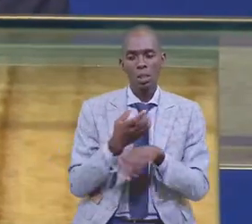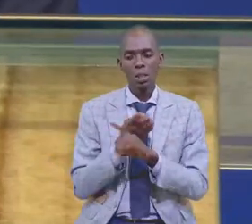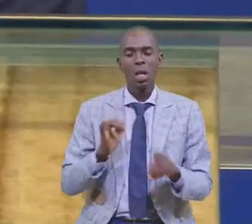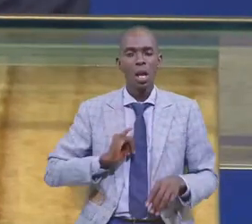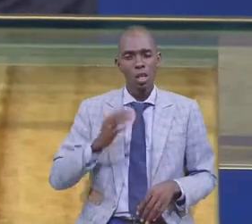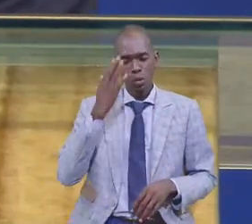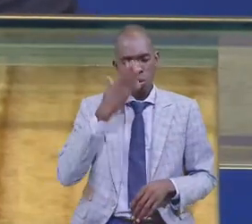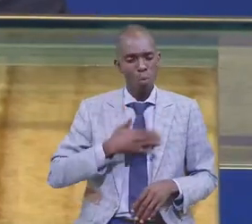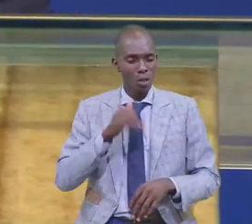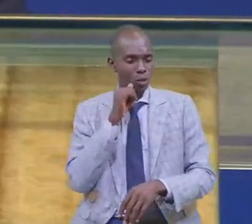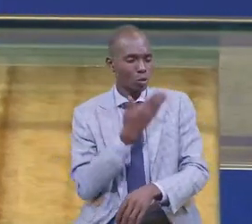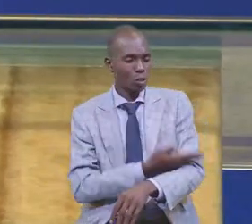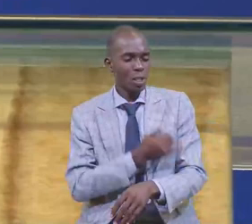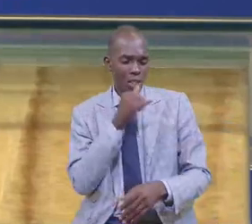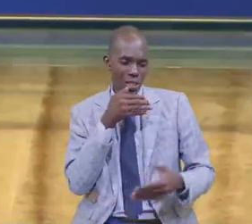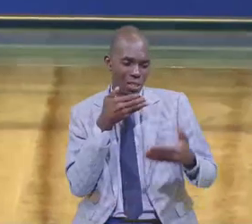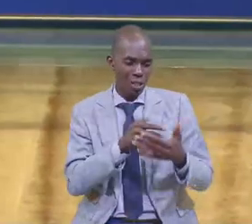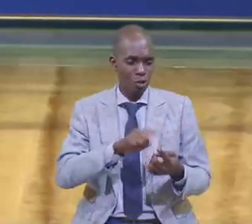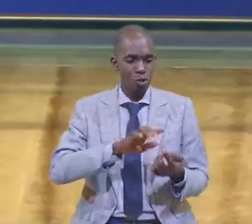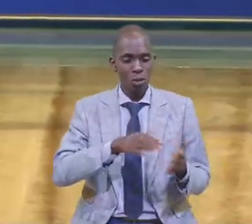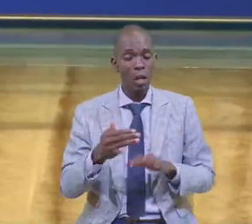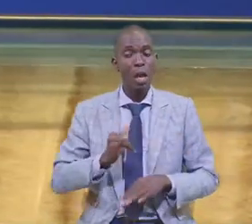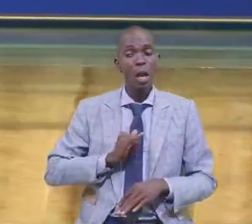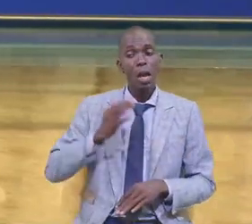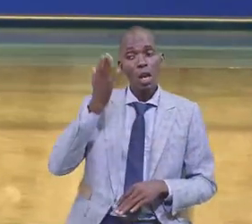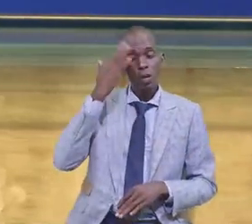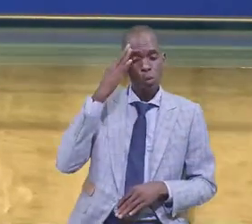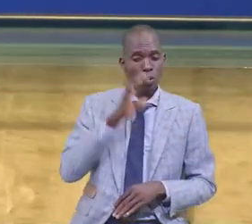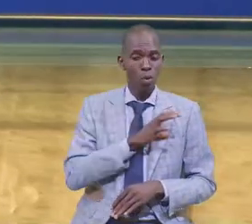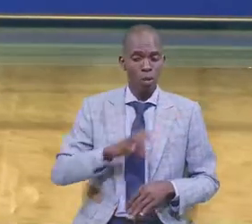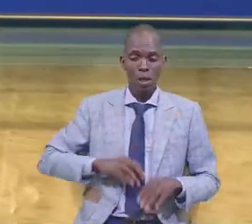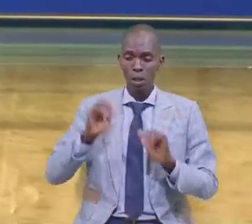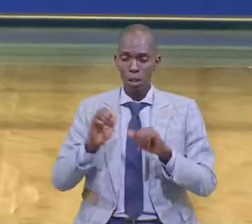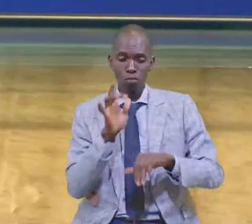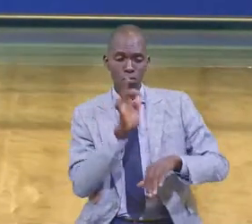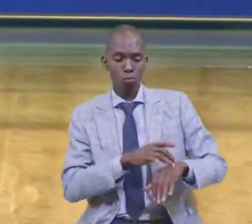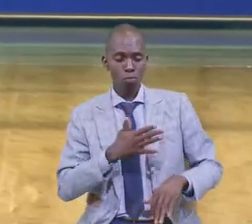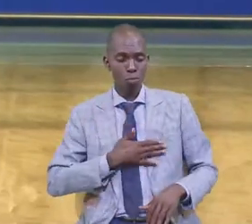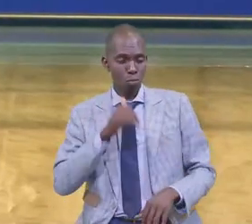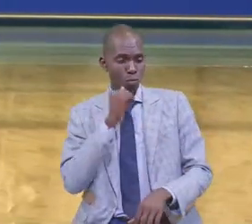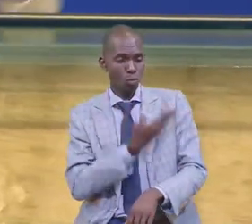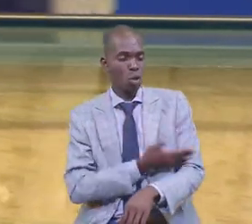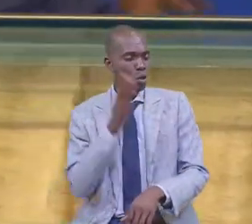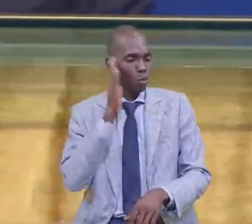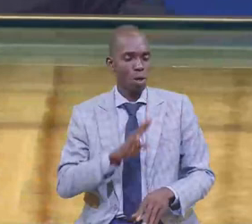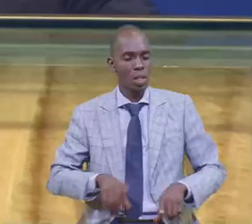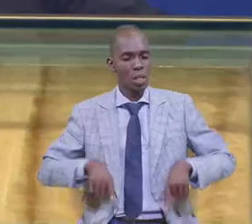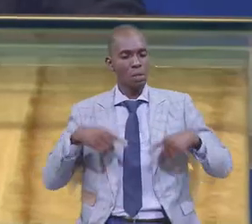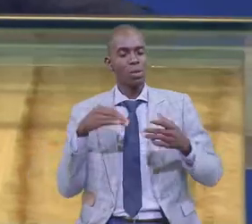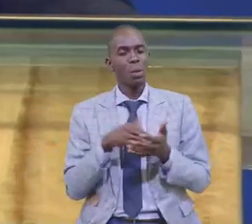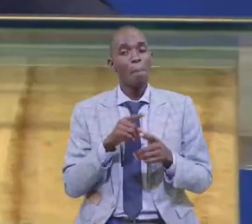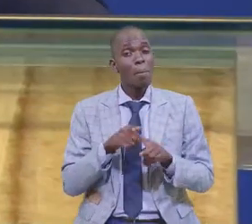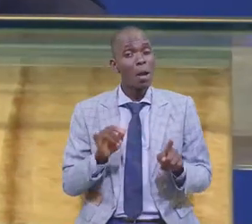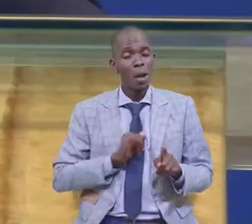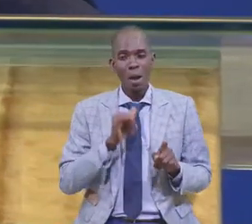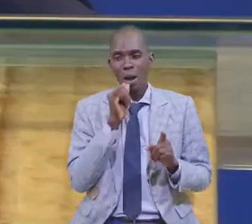Ma fille est à l'extrémité et je sais que Christ peut lui imposer la main et elle sera